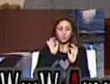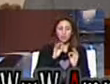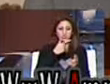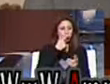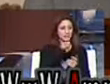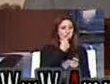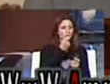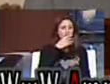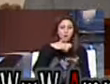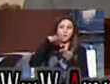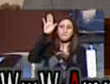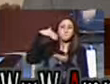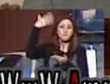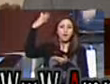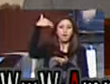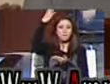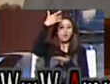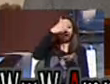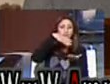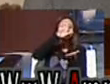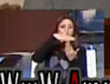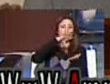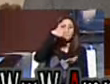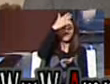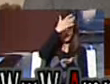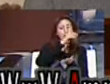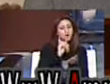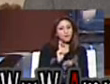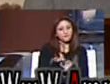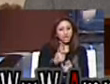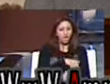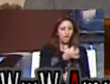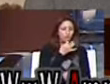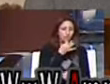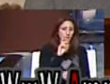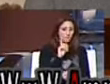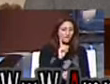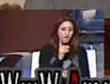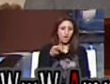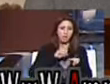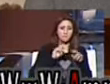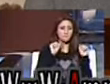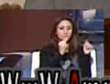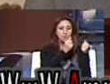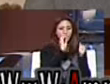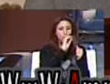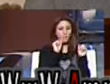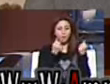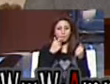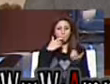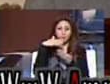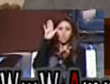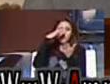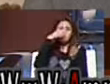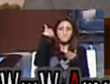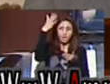الاعمال المملوكه للدوله بحيث تتمكن من انها توفر الاصناف باسعار معقوله للمريض